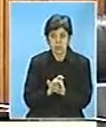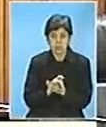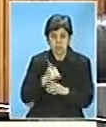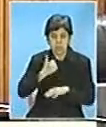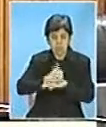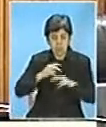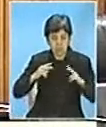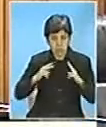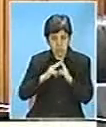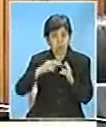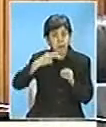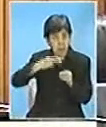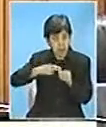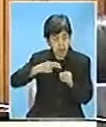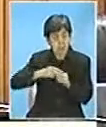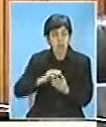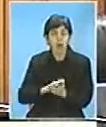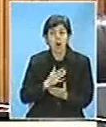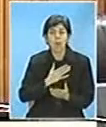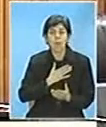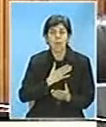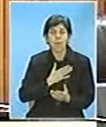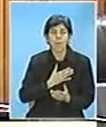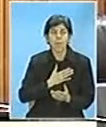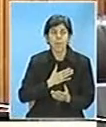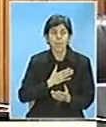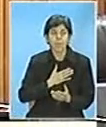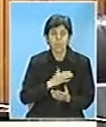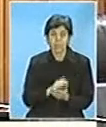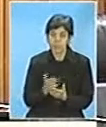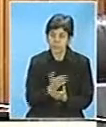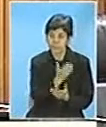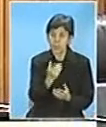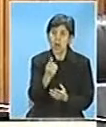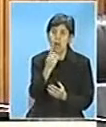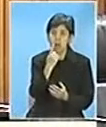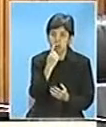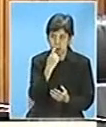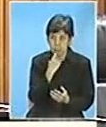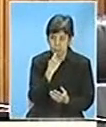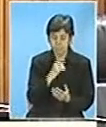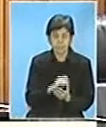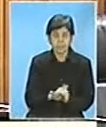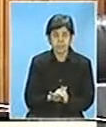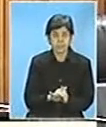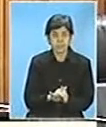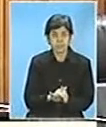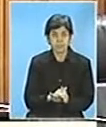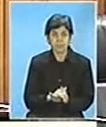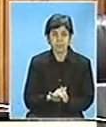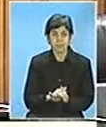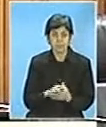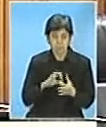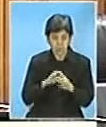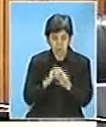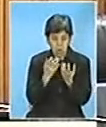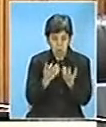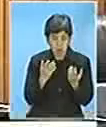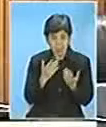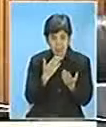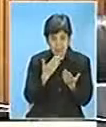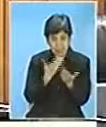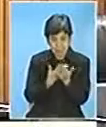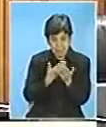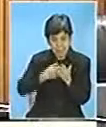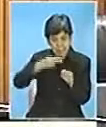นะครับผมขอตอบกระทู้ถามของท่านสมาชิกนะครับเกี่ยวกับเรื่องการเพิ่มขึ้นของรา